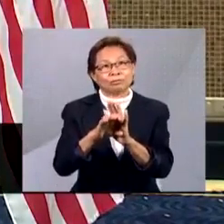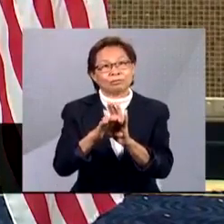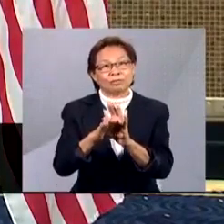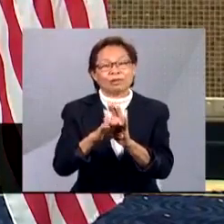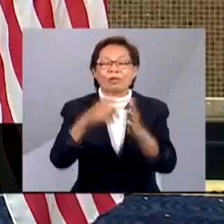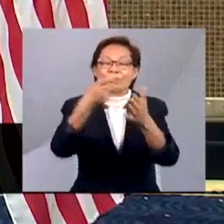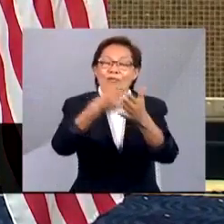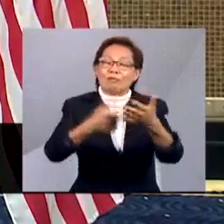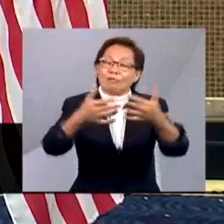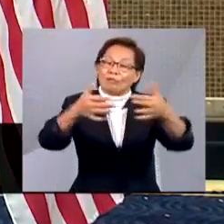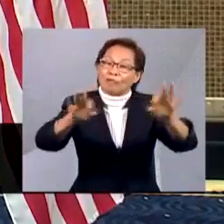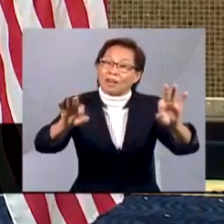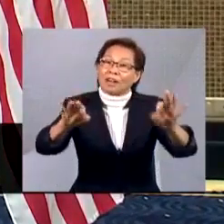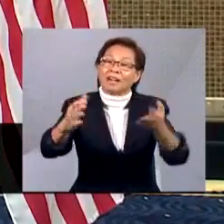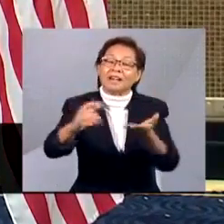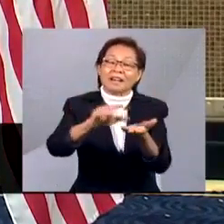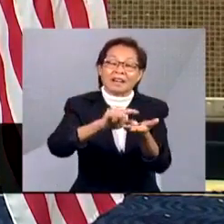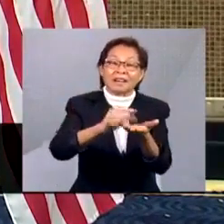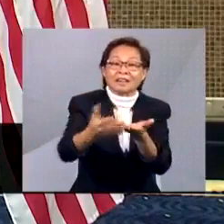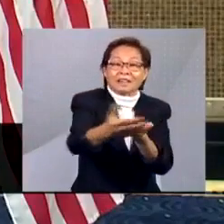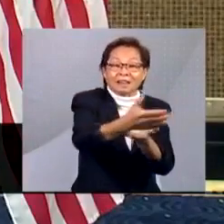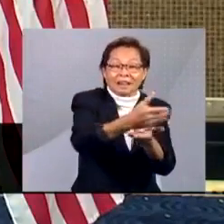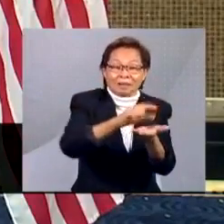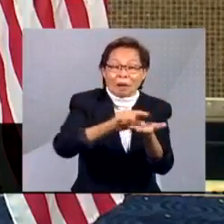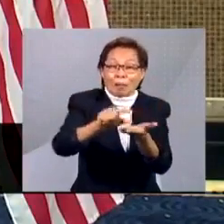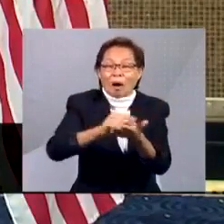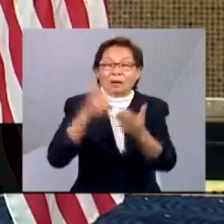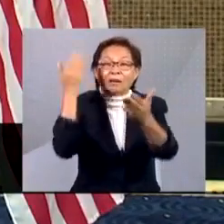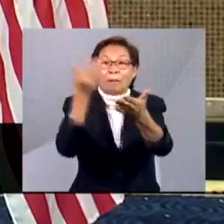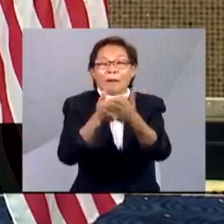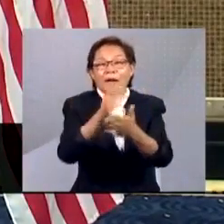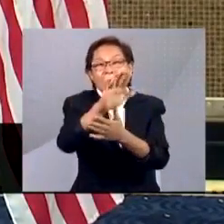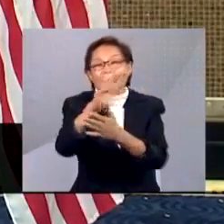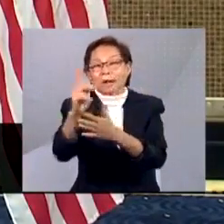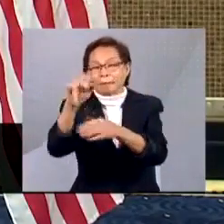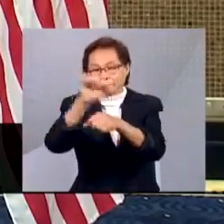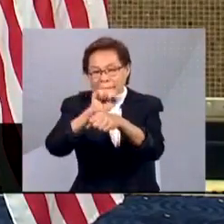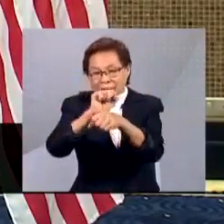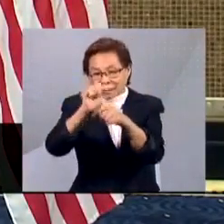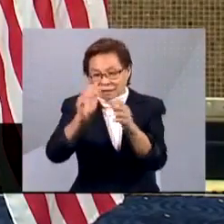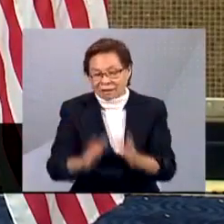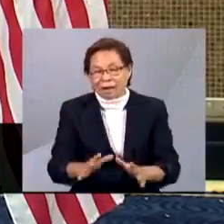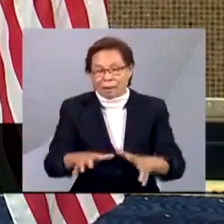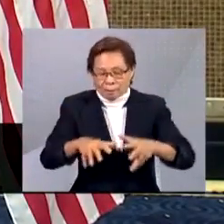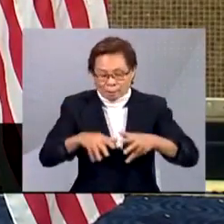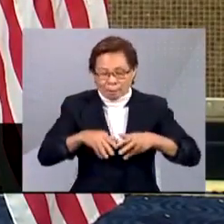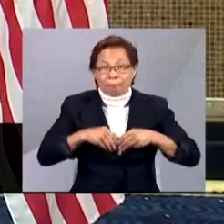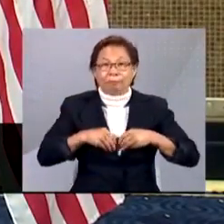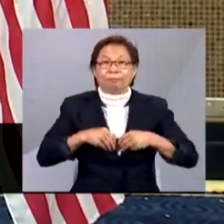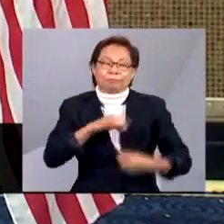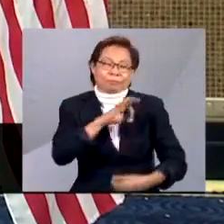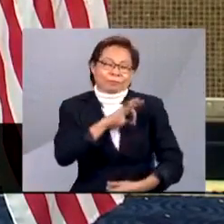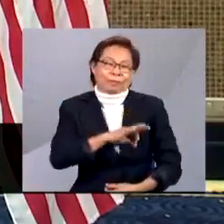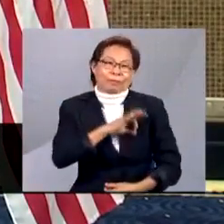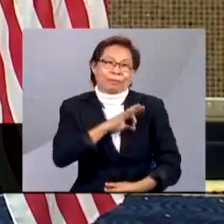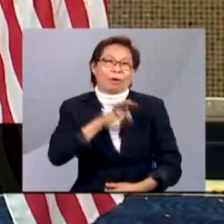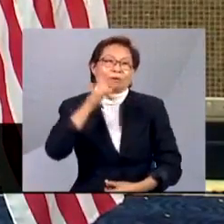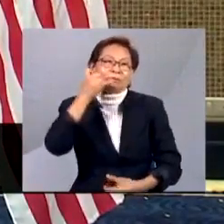pengecualian cukai pendapatan sehingga RM5,000 kepada pekerja yang menerima manfaat dalam